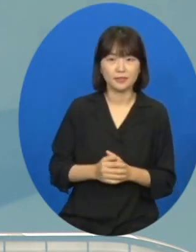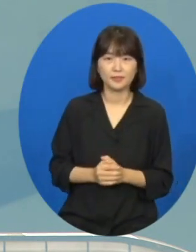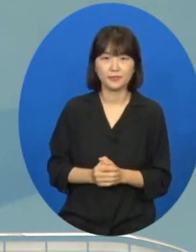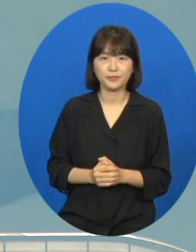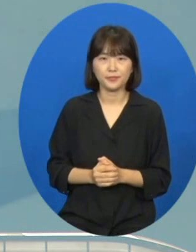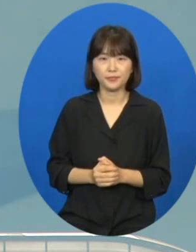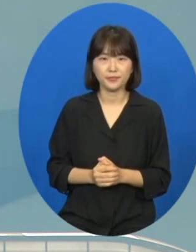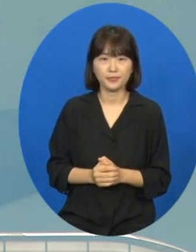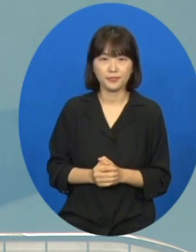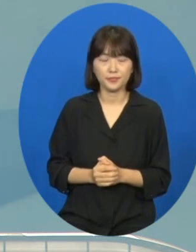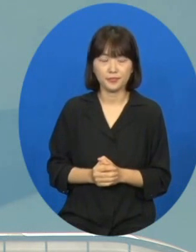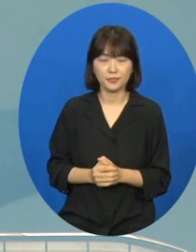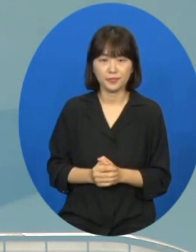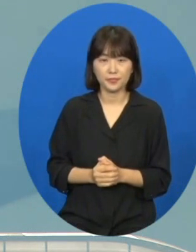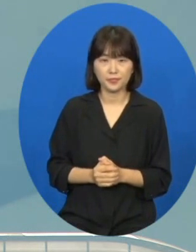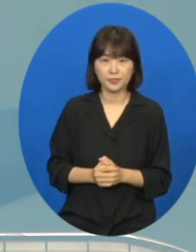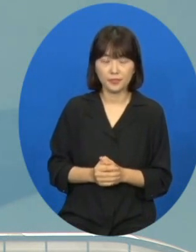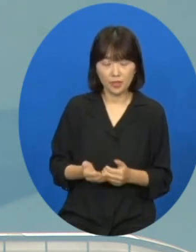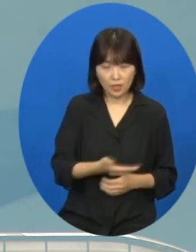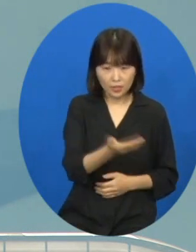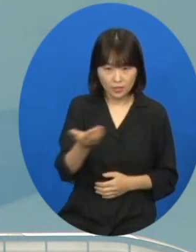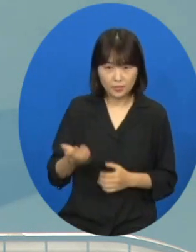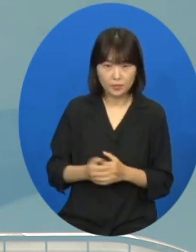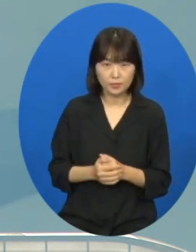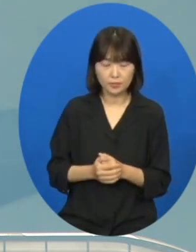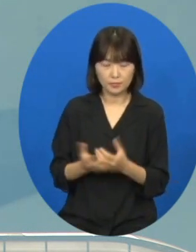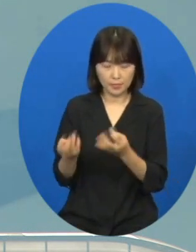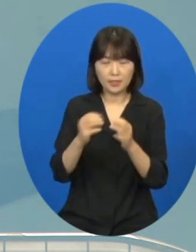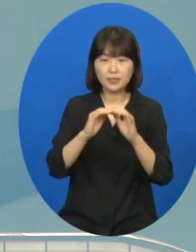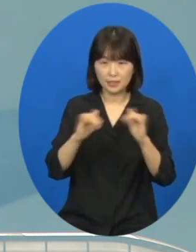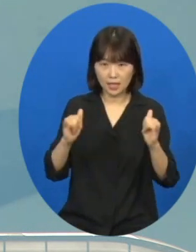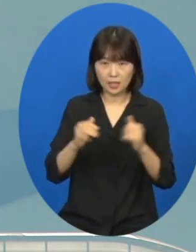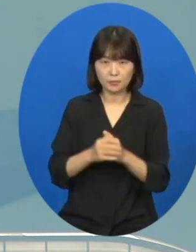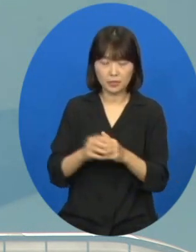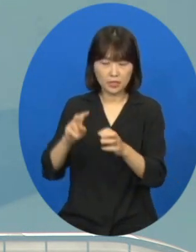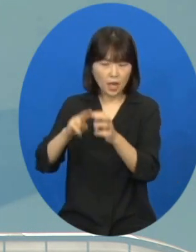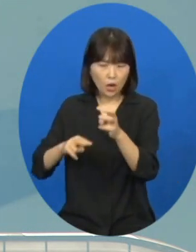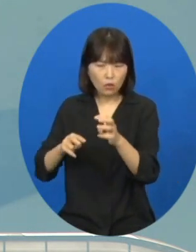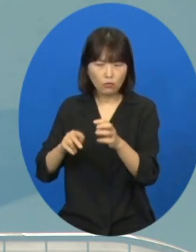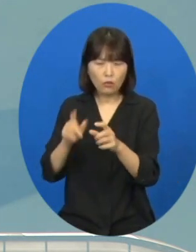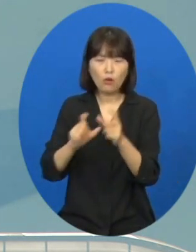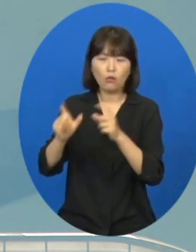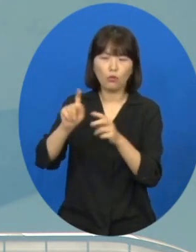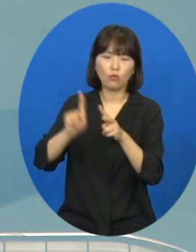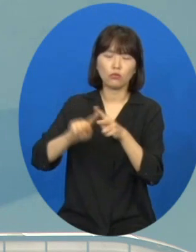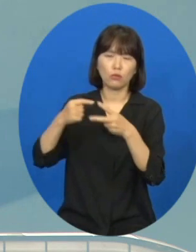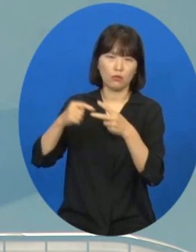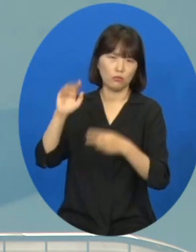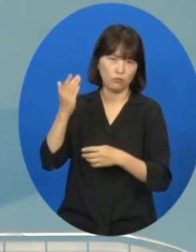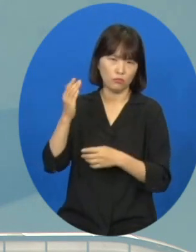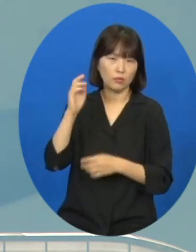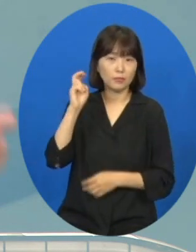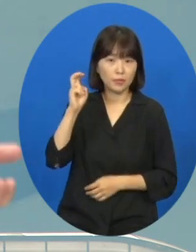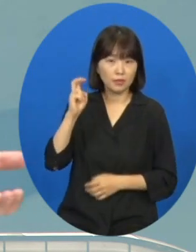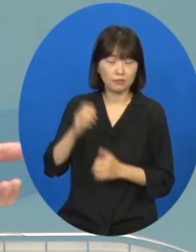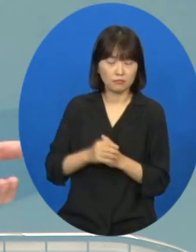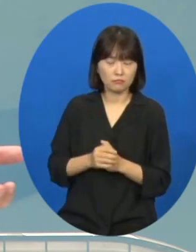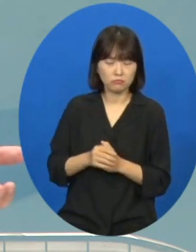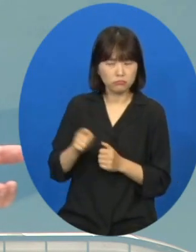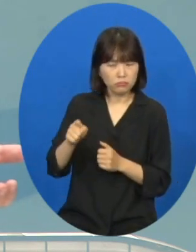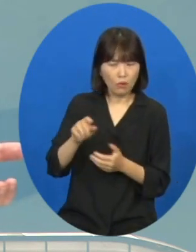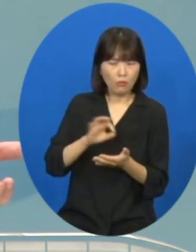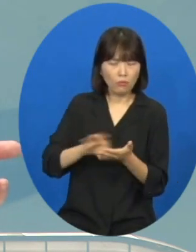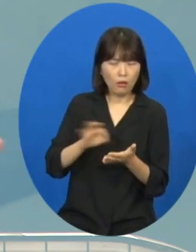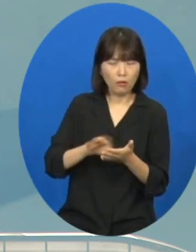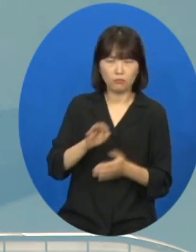몰라도 여기 계신 분 중에 상당수가 가룟 유다가 이해가 더될 거예요. 세상에 이런 낭비가 어디